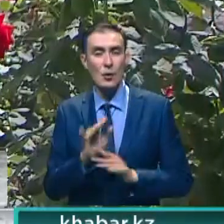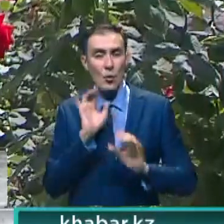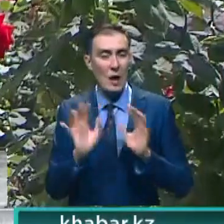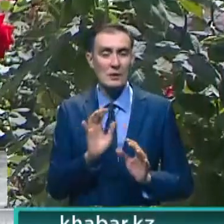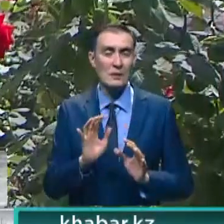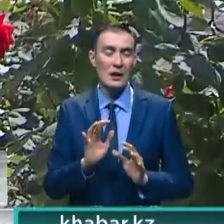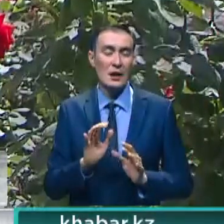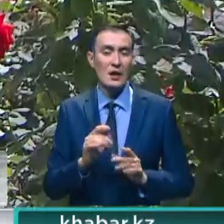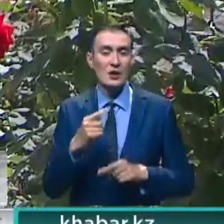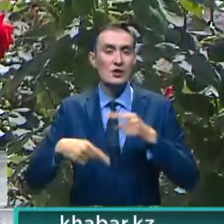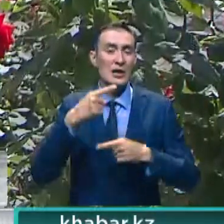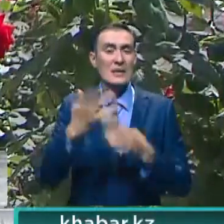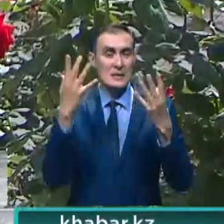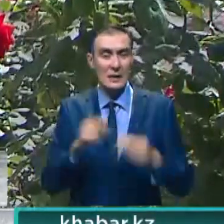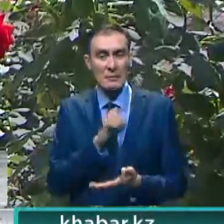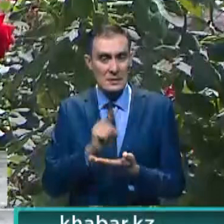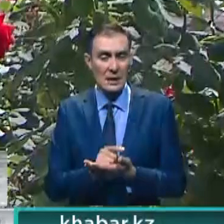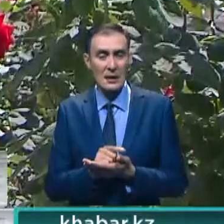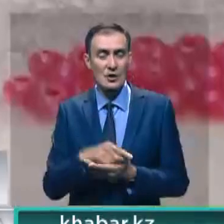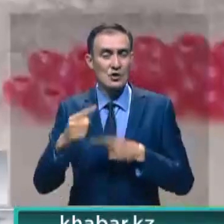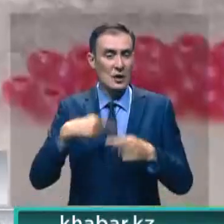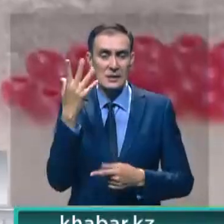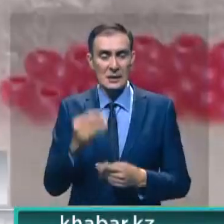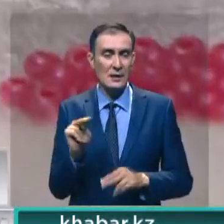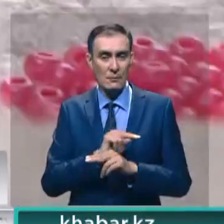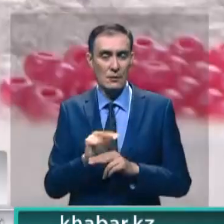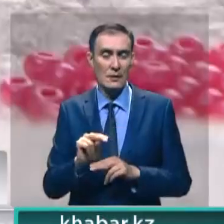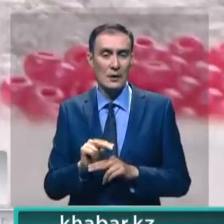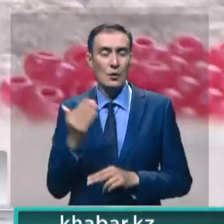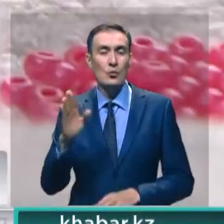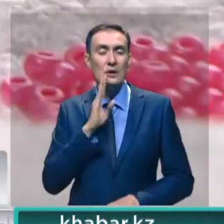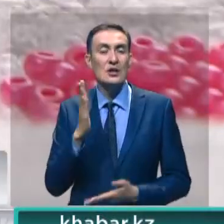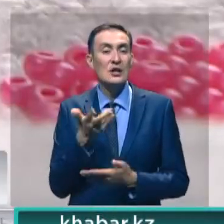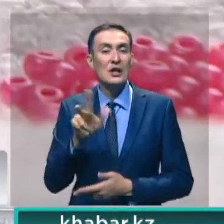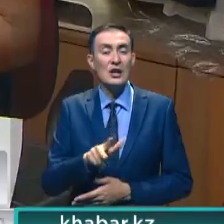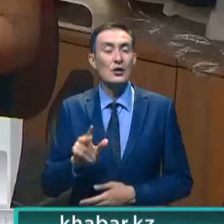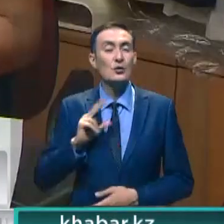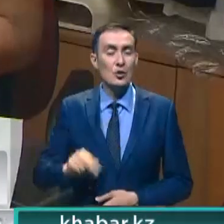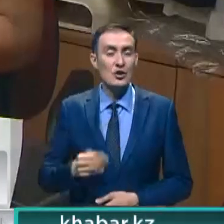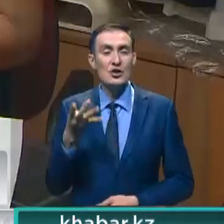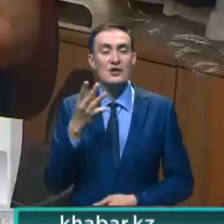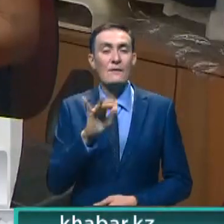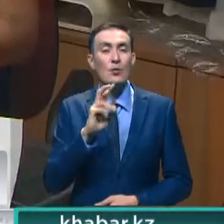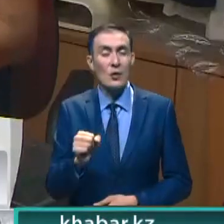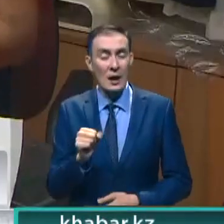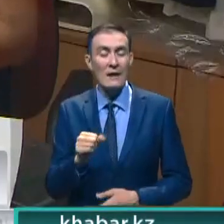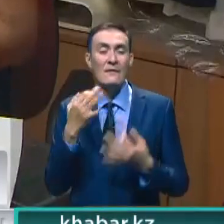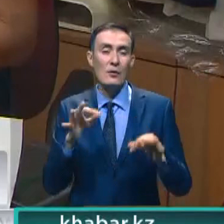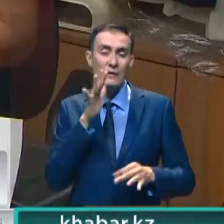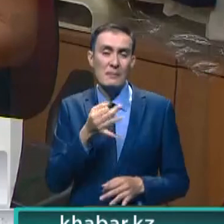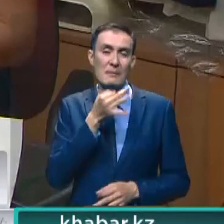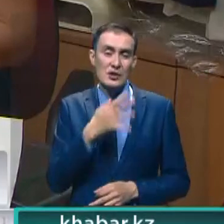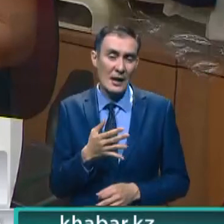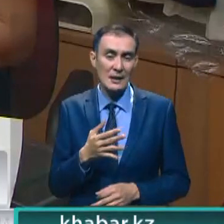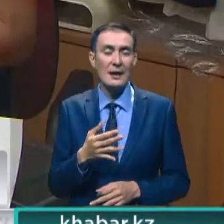Через день я обязательно в палисаднике. Через день. У Ирины Сабитовой три дочери и четверо внуков. В свободное время женщина